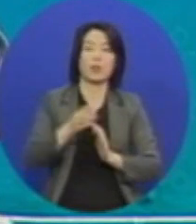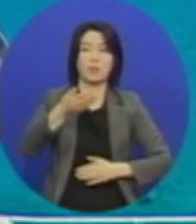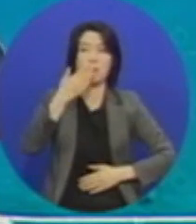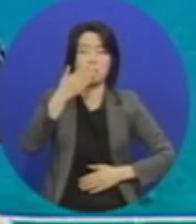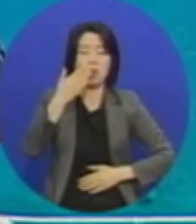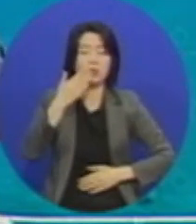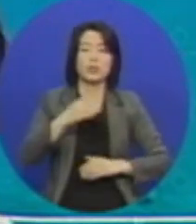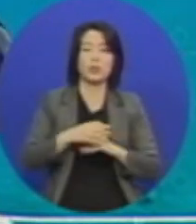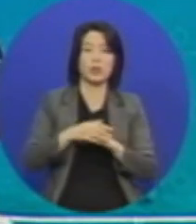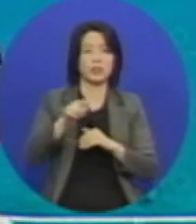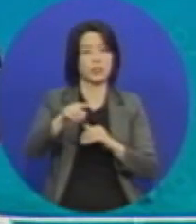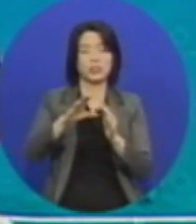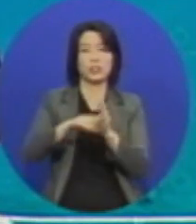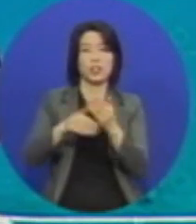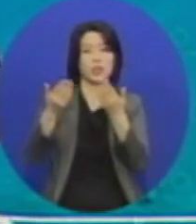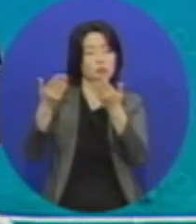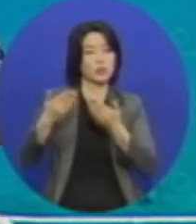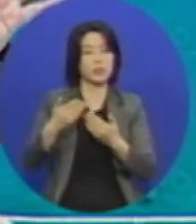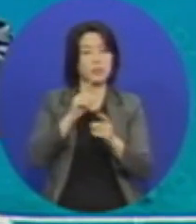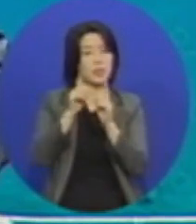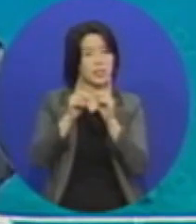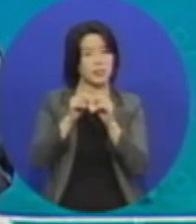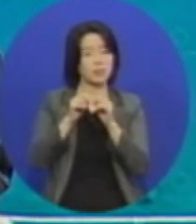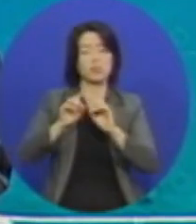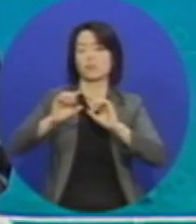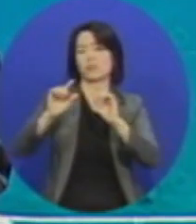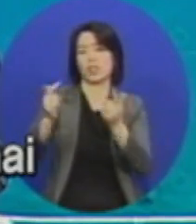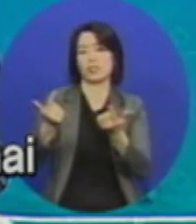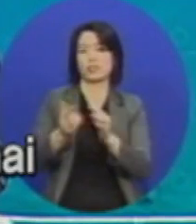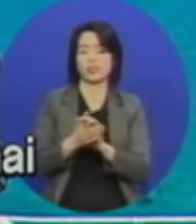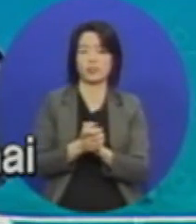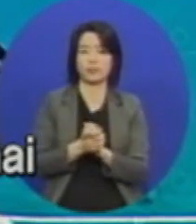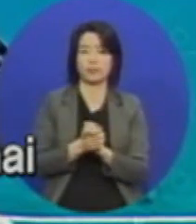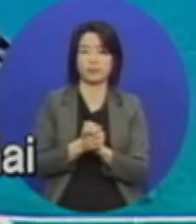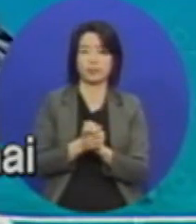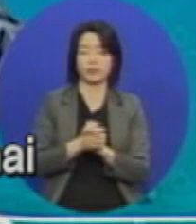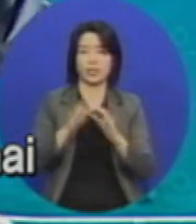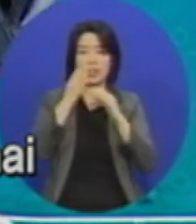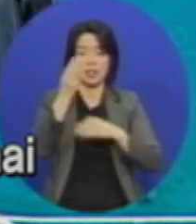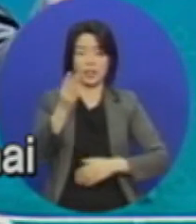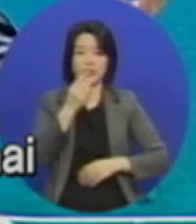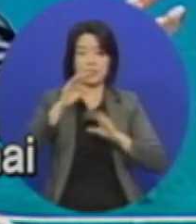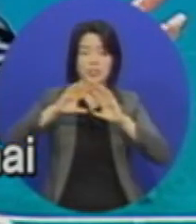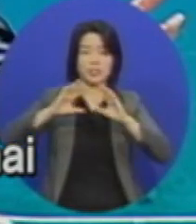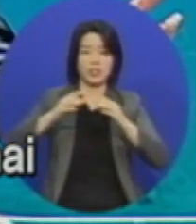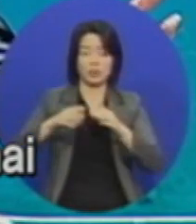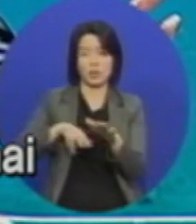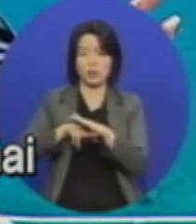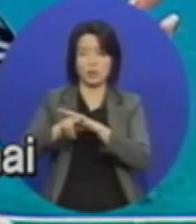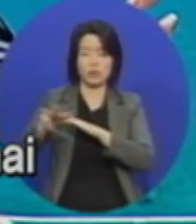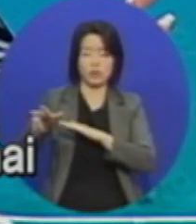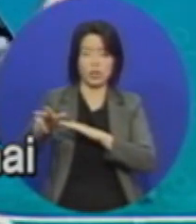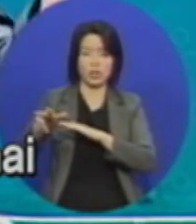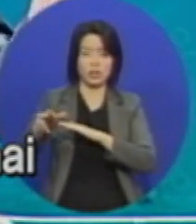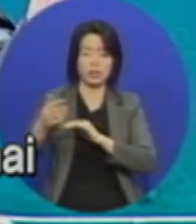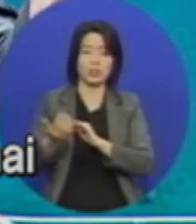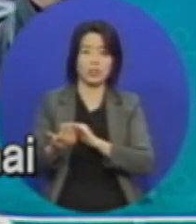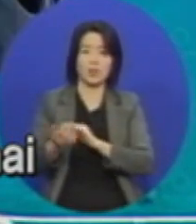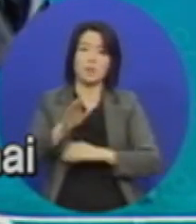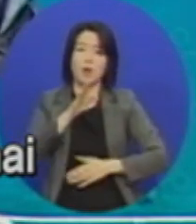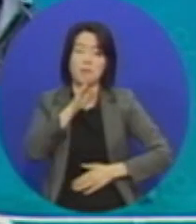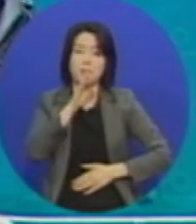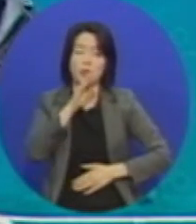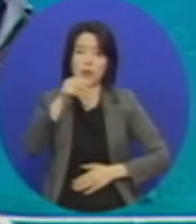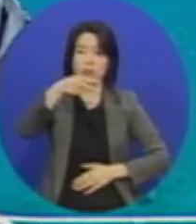먹을 바로 그때 주신 말씀인 야 그렇지도 않습니다 이스라엘 백성이 출애굽 하고 난 다음에 바로